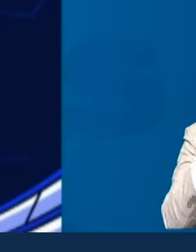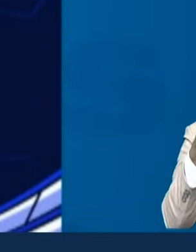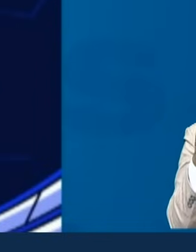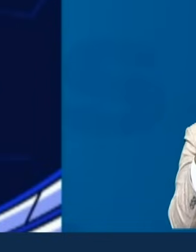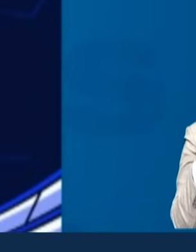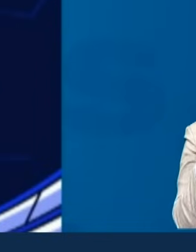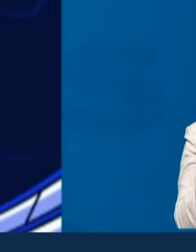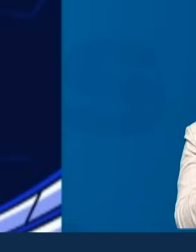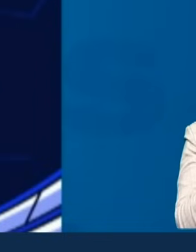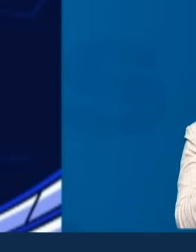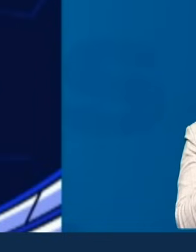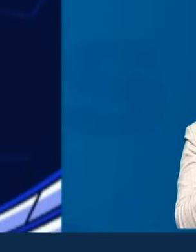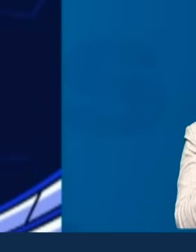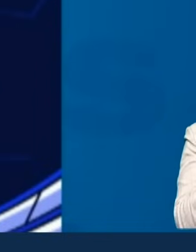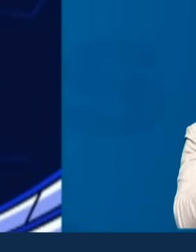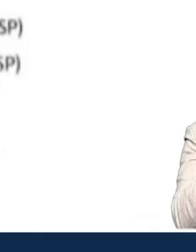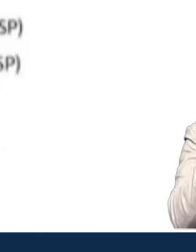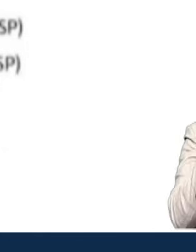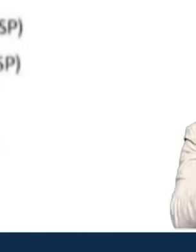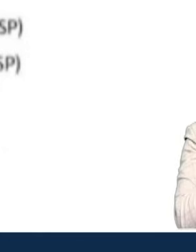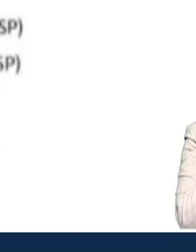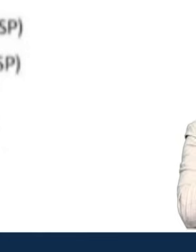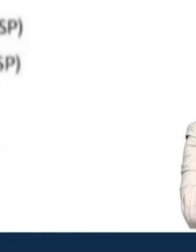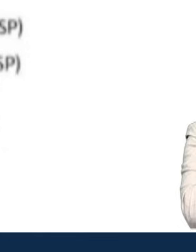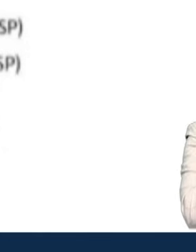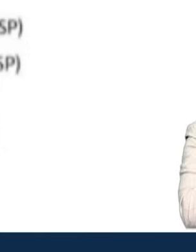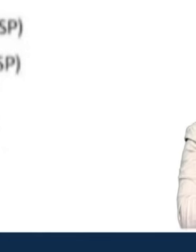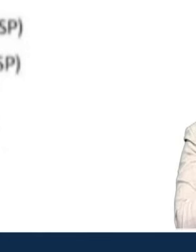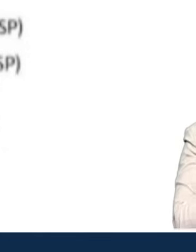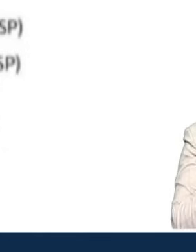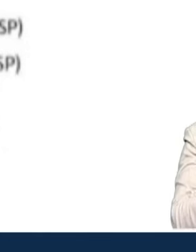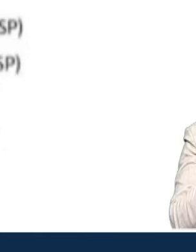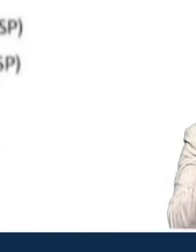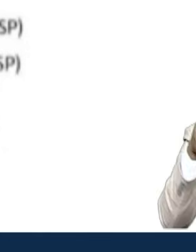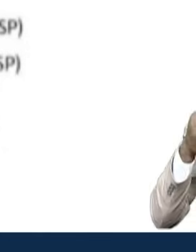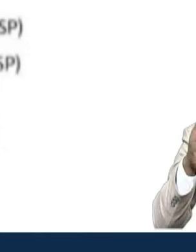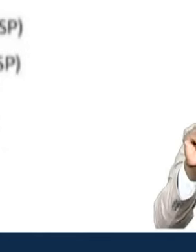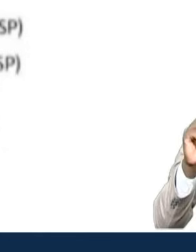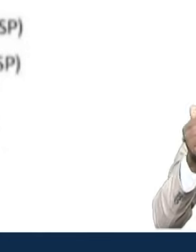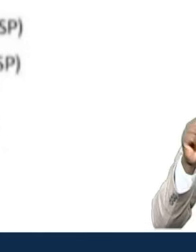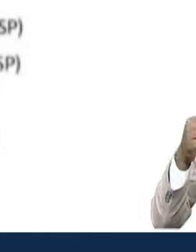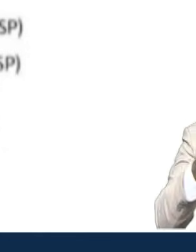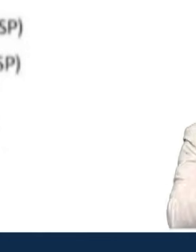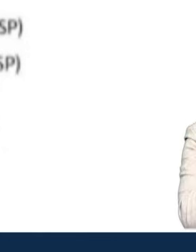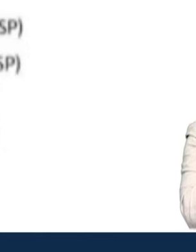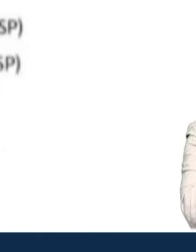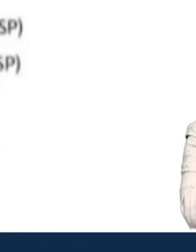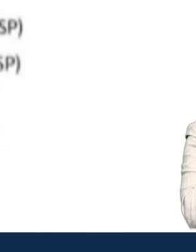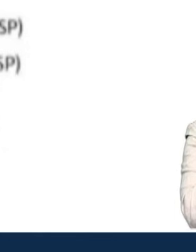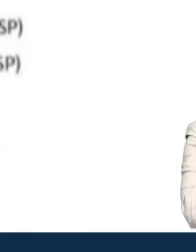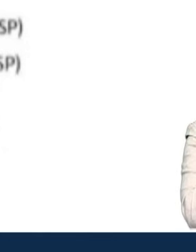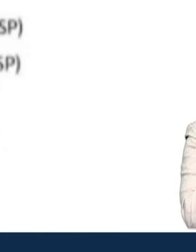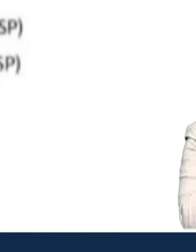izakina n'ikipe ya Bayern Munich mu gikipe ya FC Copenhagen izakina n'ikipe ya Manchester City